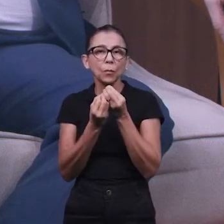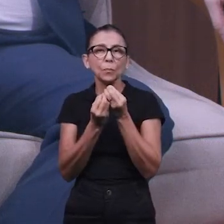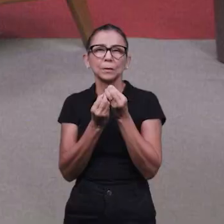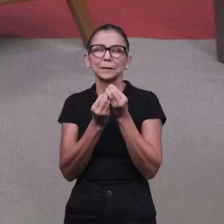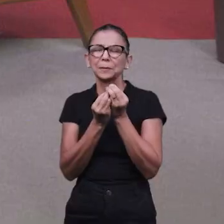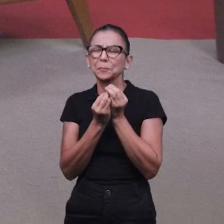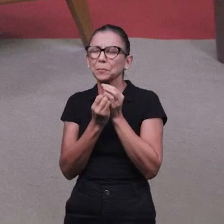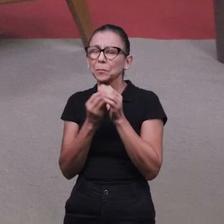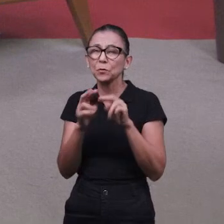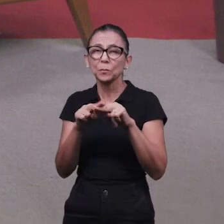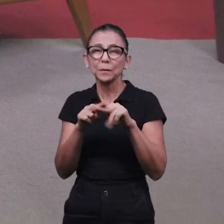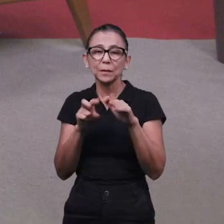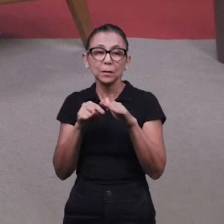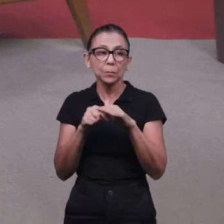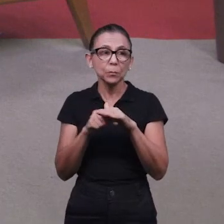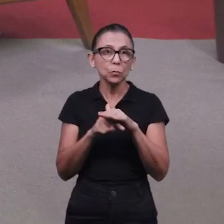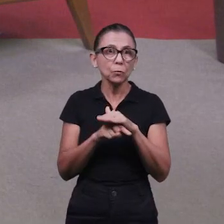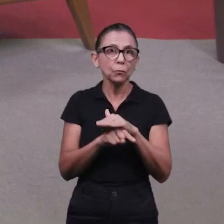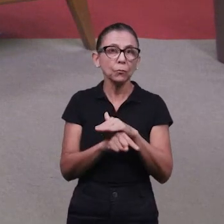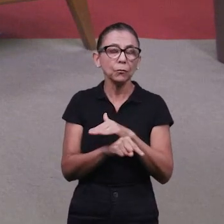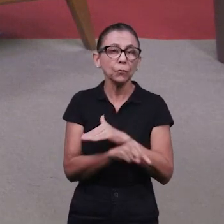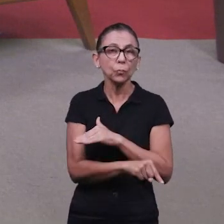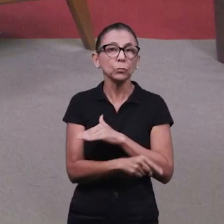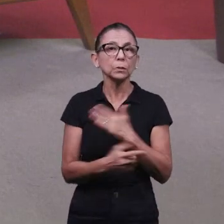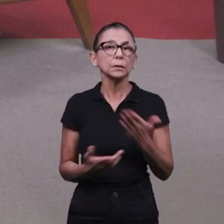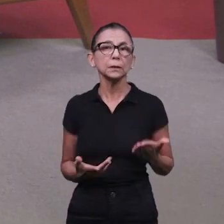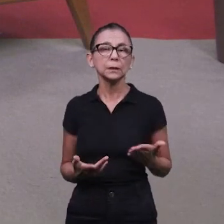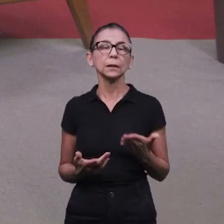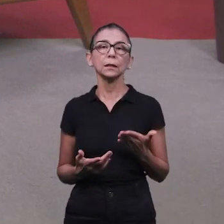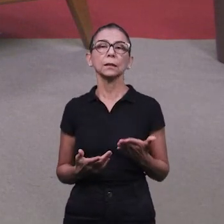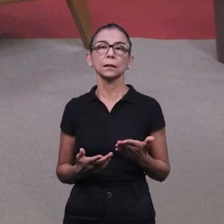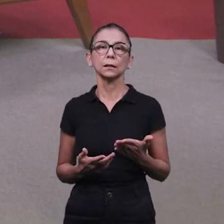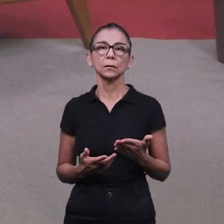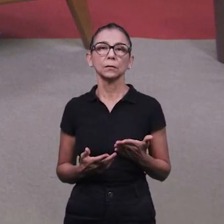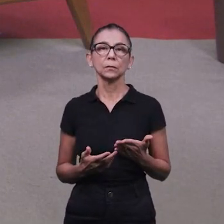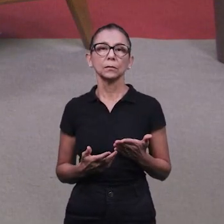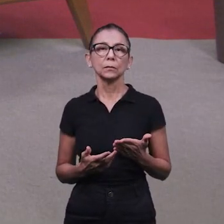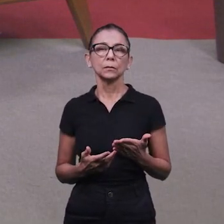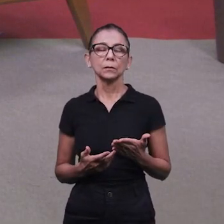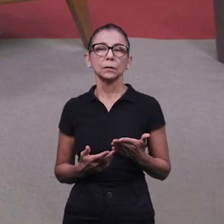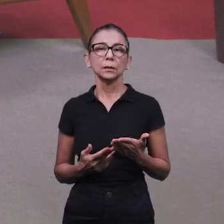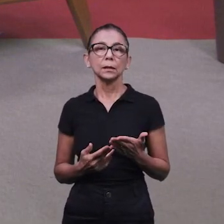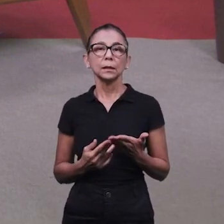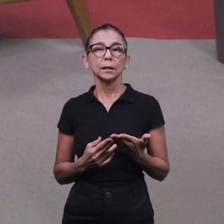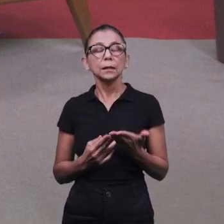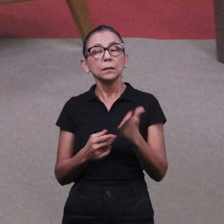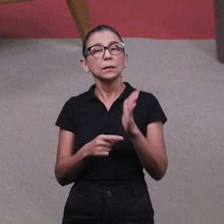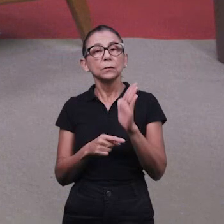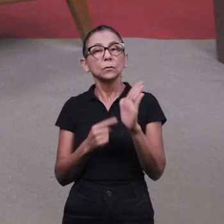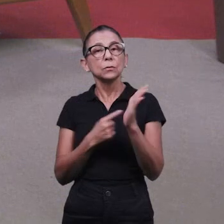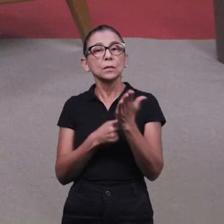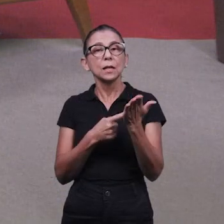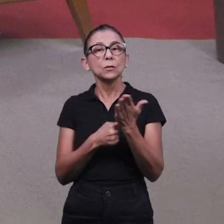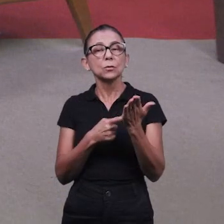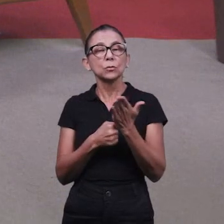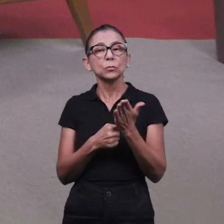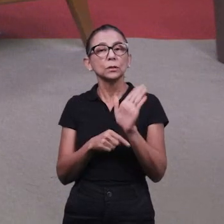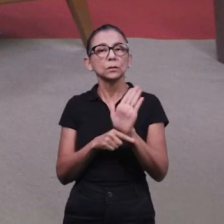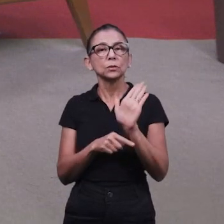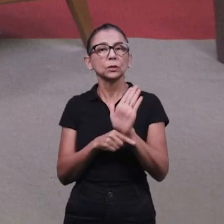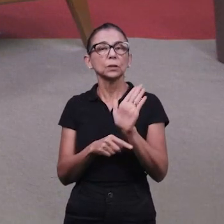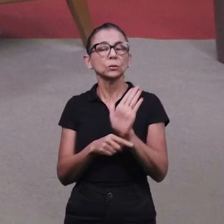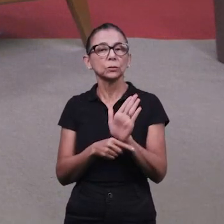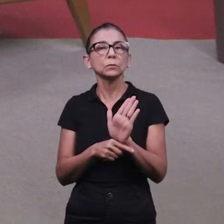gémissements inexprimables. Imaginez comment doit être cette intercession, bien-aimé. Quelle chose